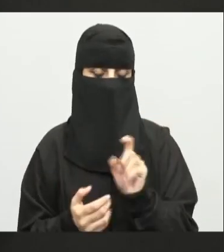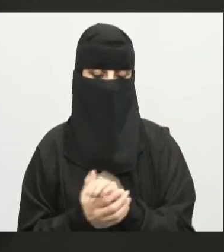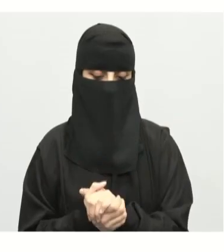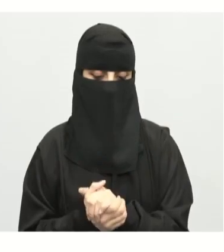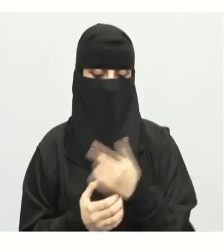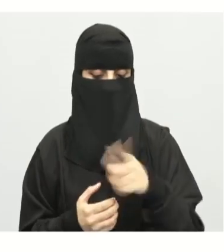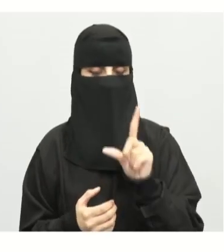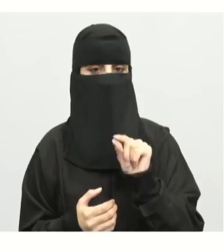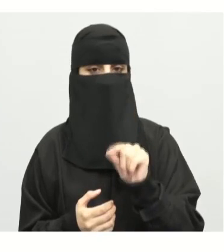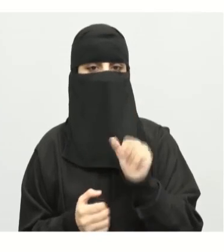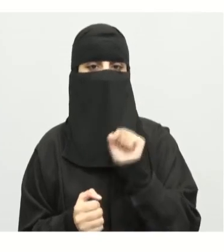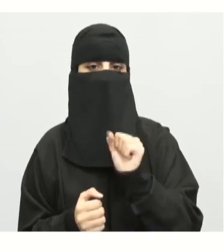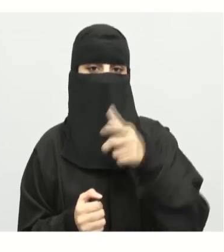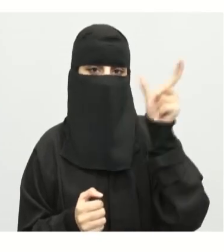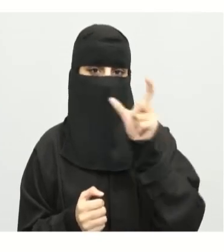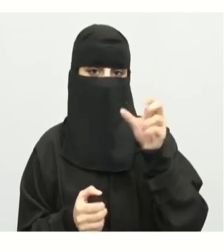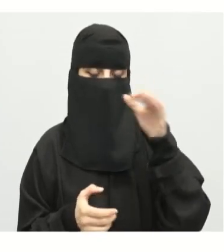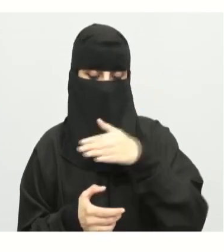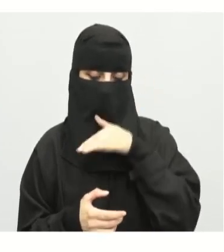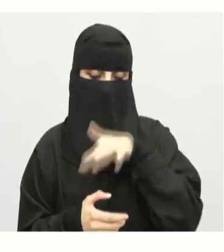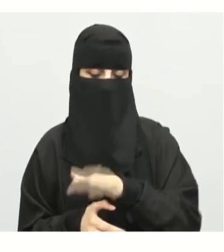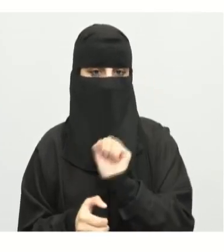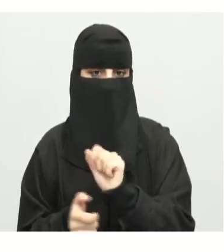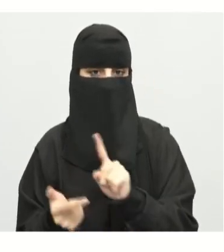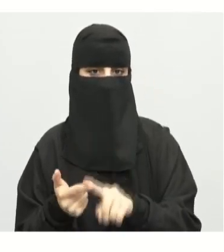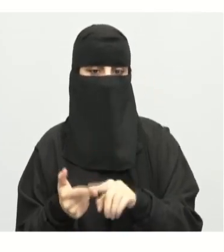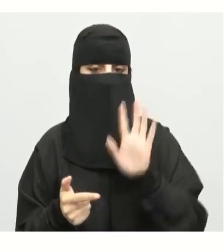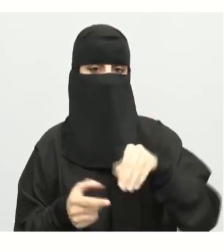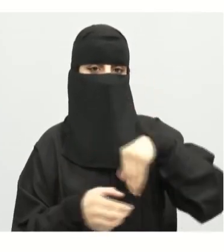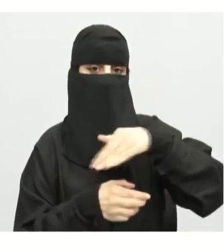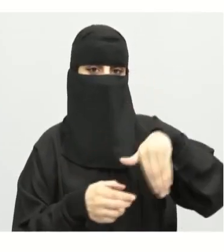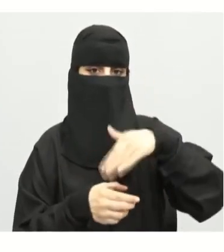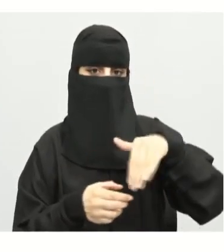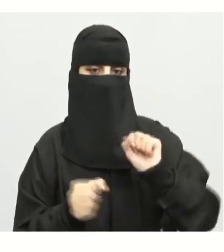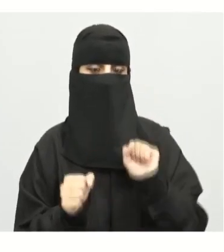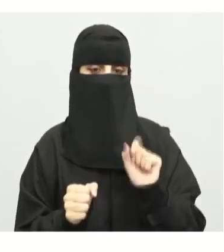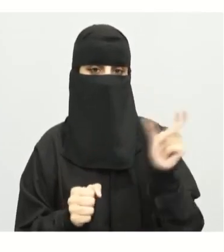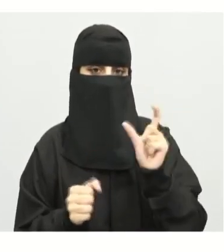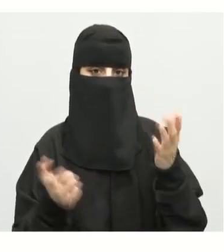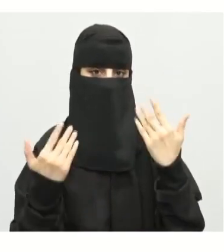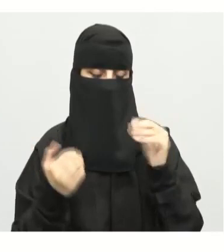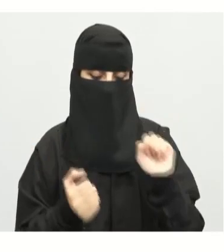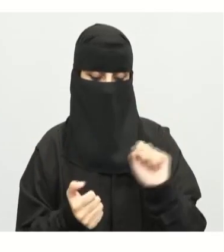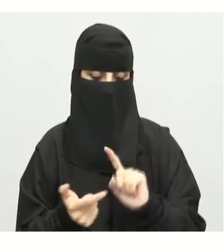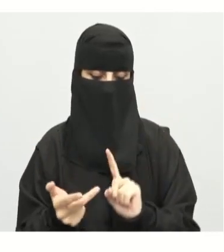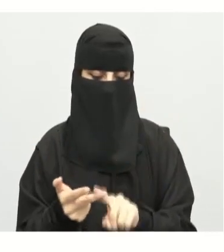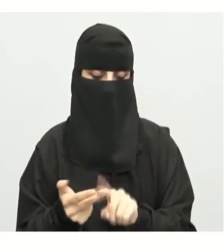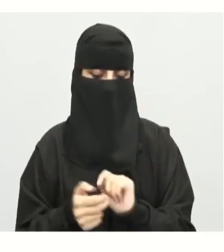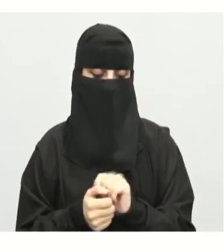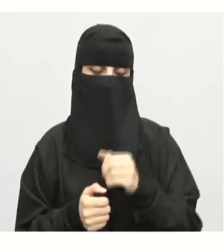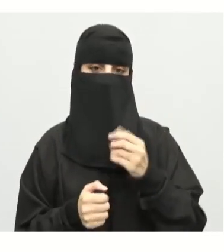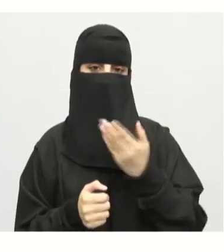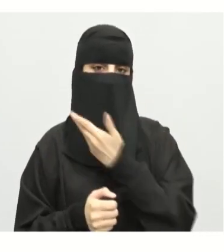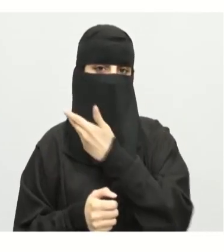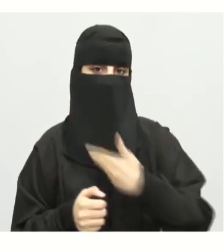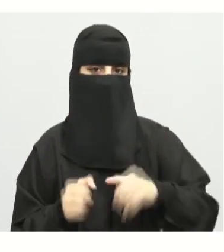نعم هي مهبط الوحي تضم المقدسات الاسلاميه منها المسجد الحرام والكعبه المشرفه ومشاعر الحج